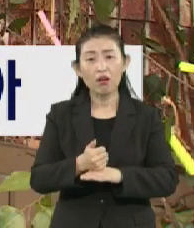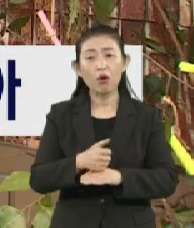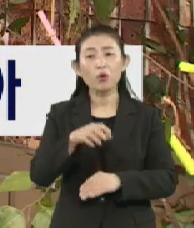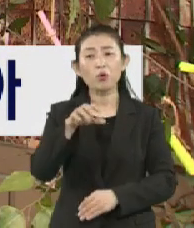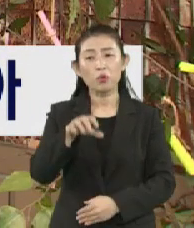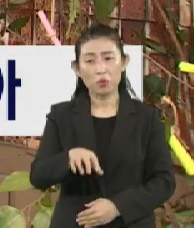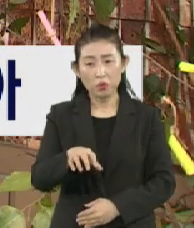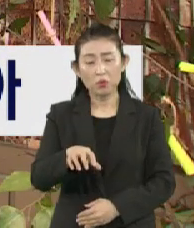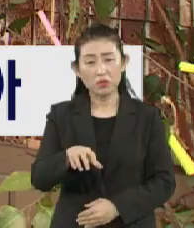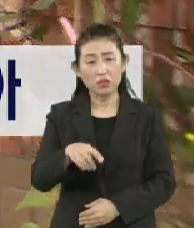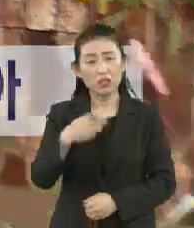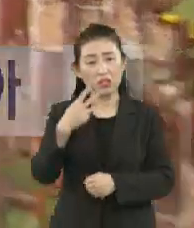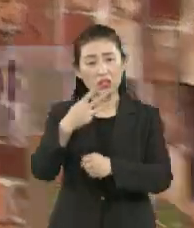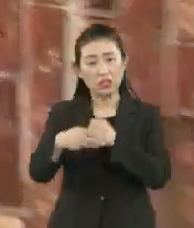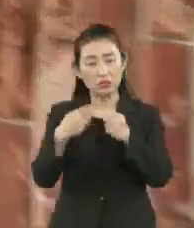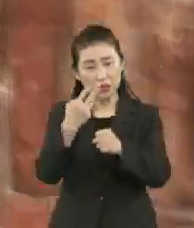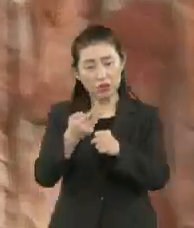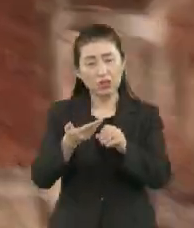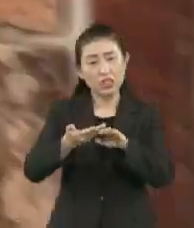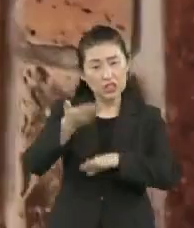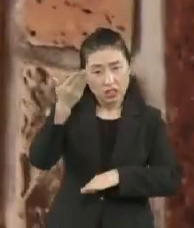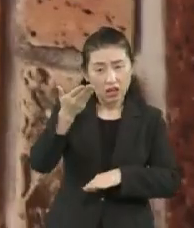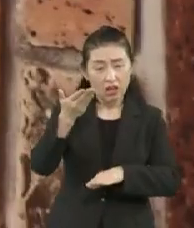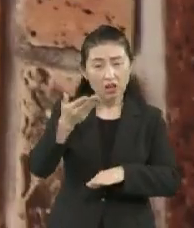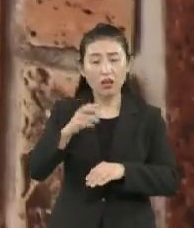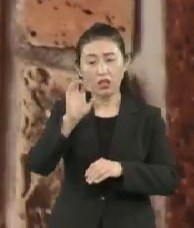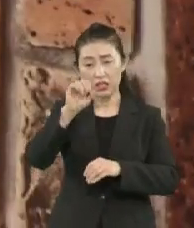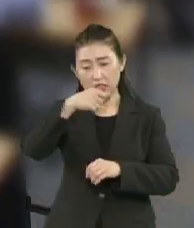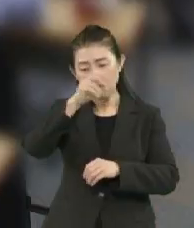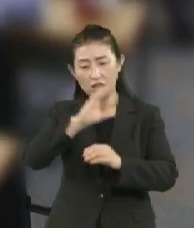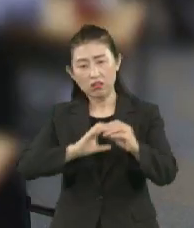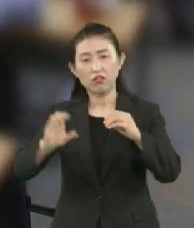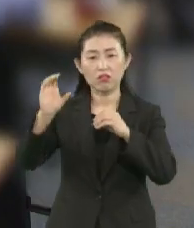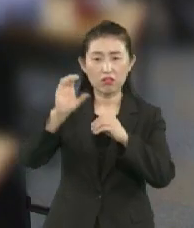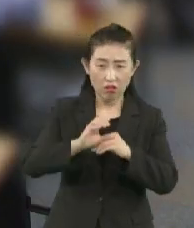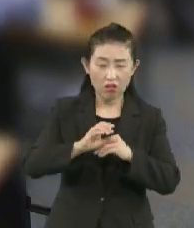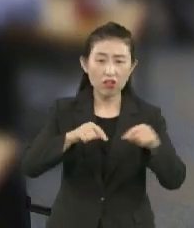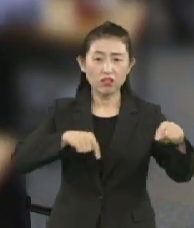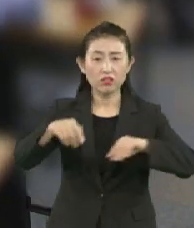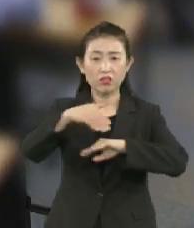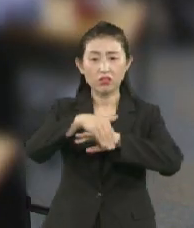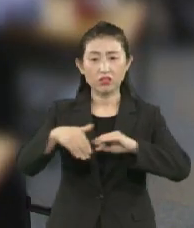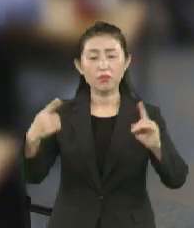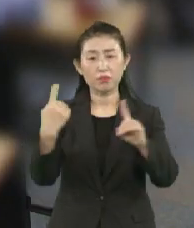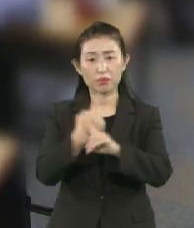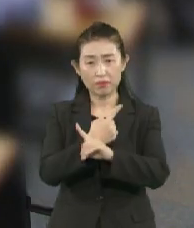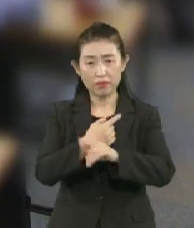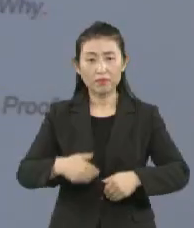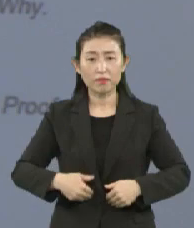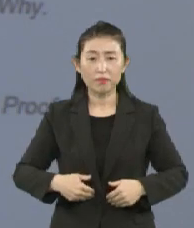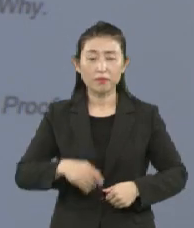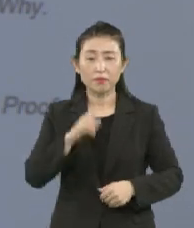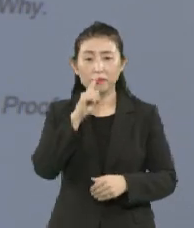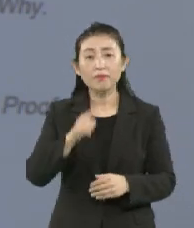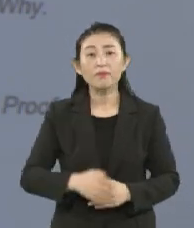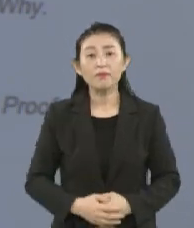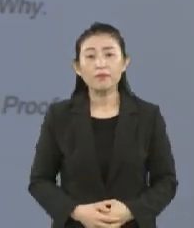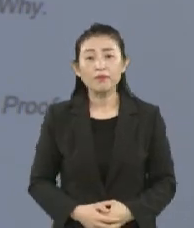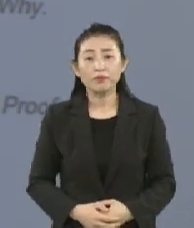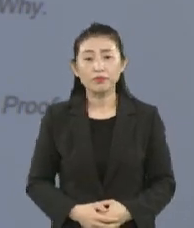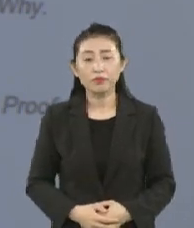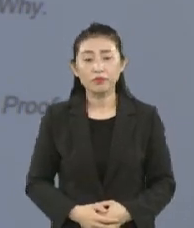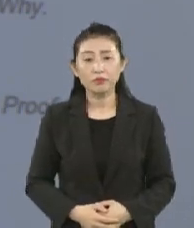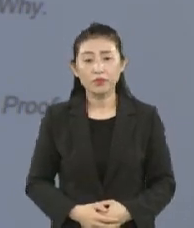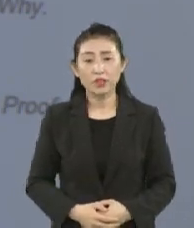창업 지원을 3년 이상 늘리고 지원 액수도 조정하는 정책의 변화가 필요하다는 목소리입니다.